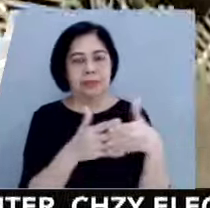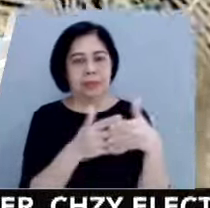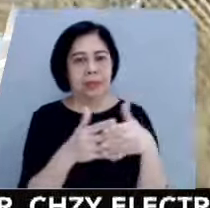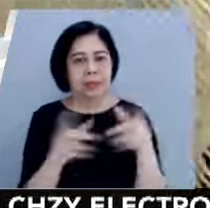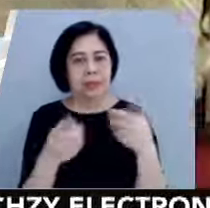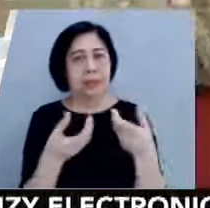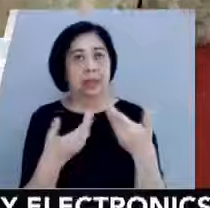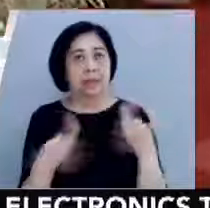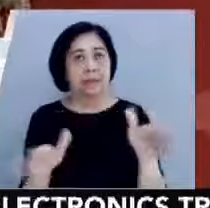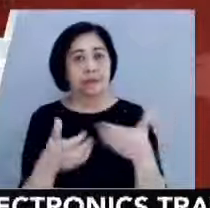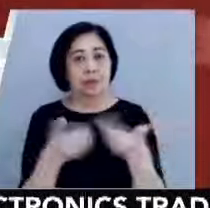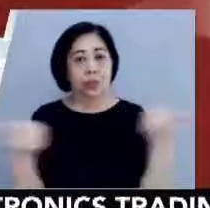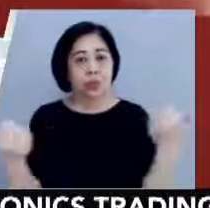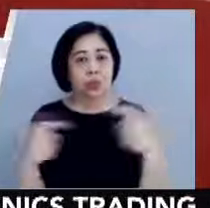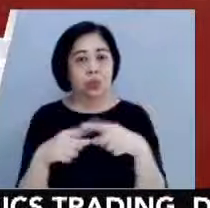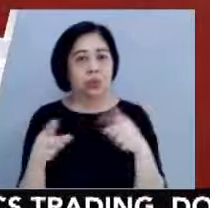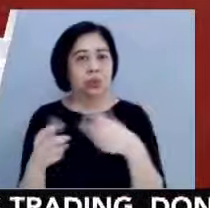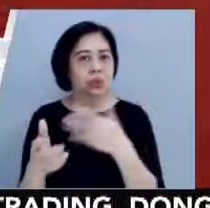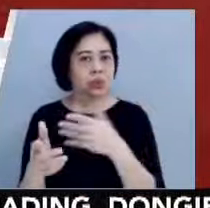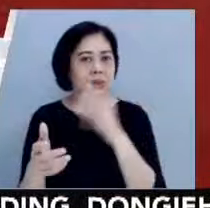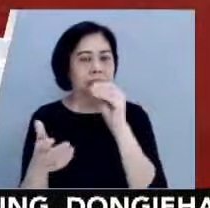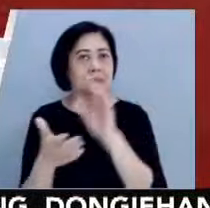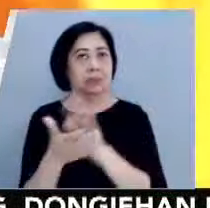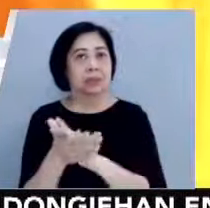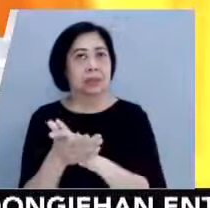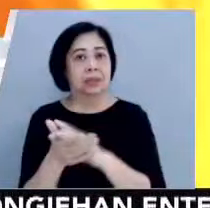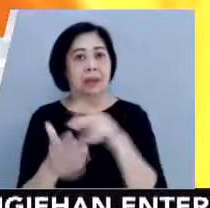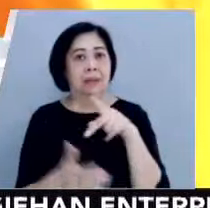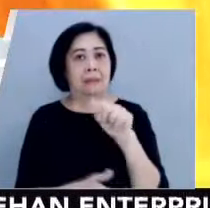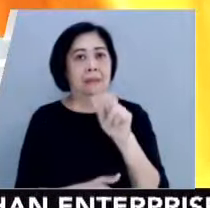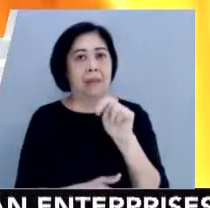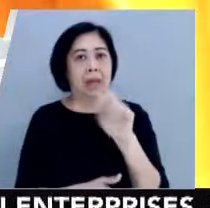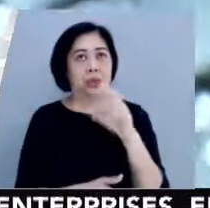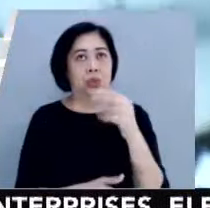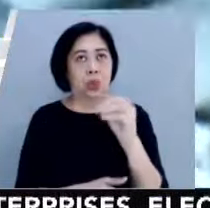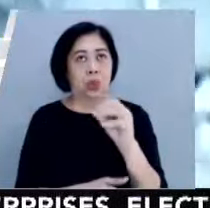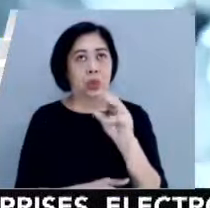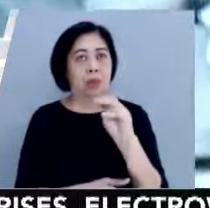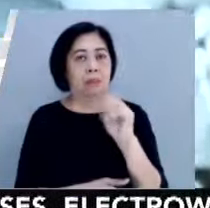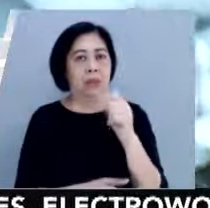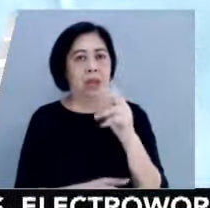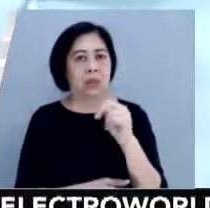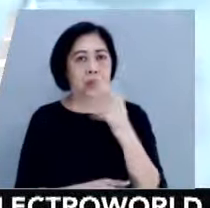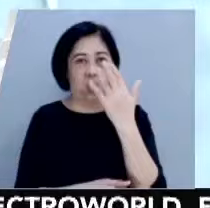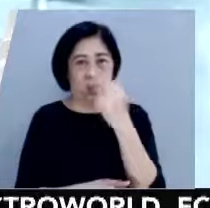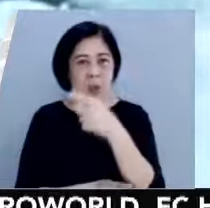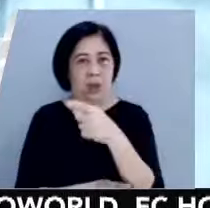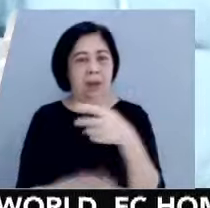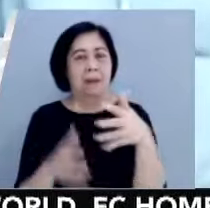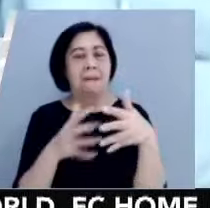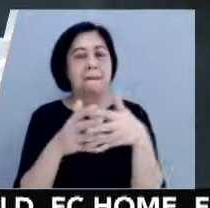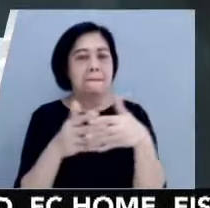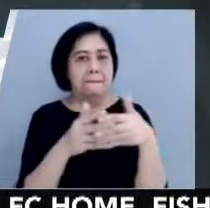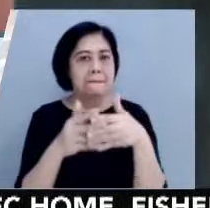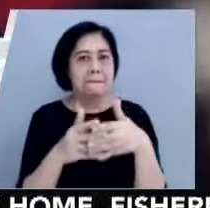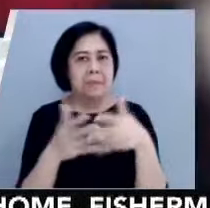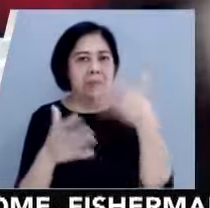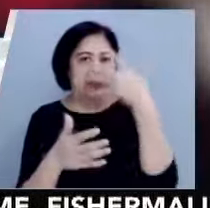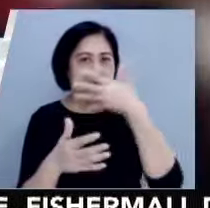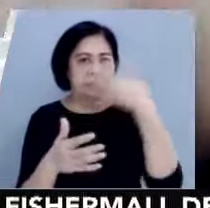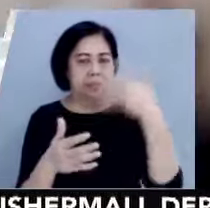nila ng estranged husband na si Pancho Magno. American citizen si Max kaya pwede siyang mag-file ng